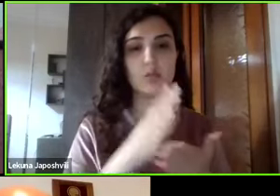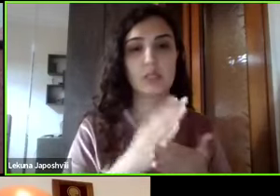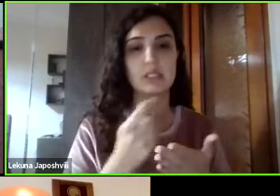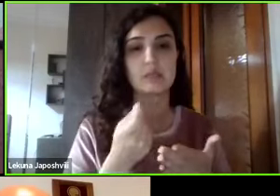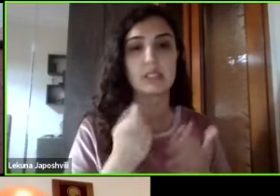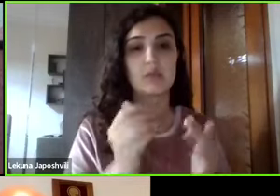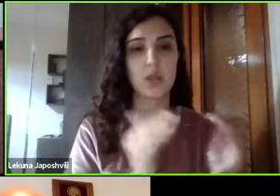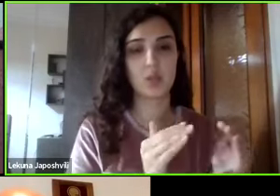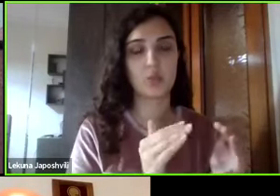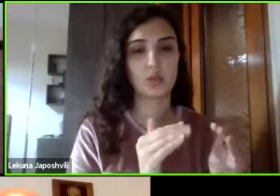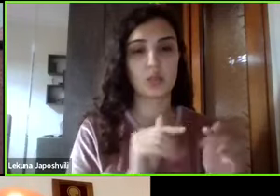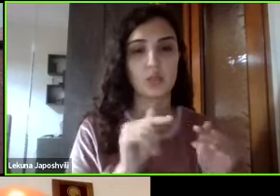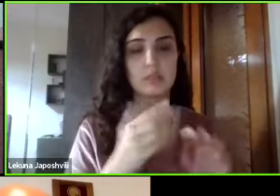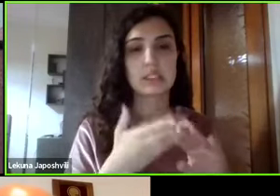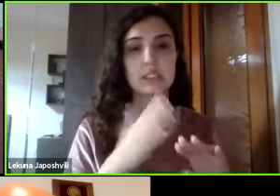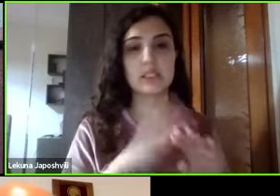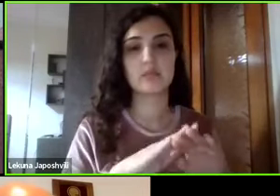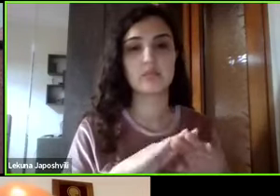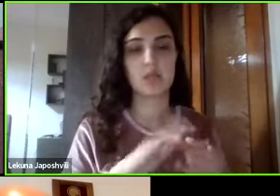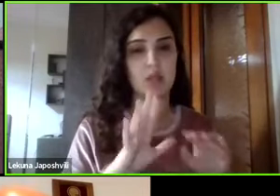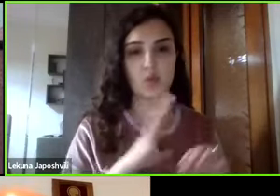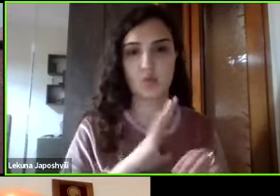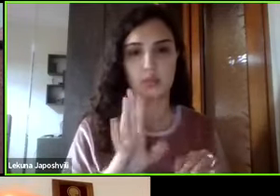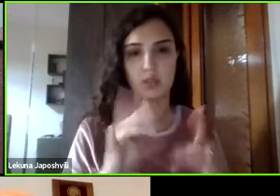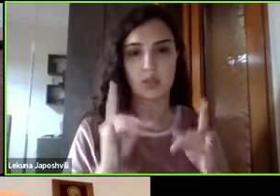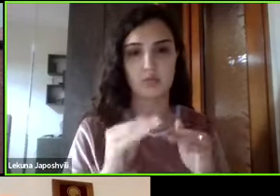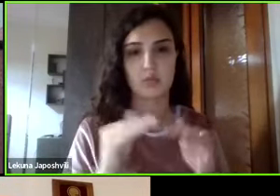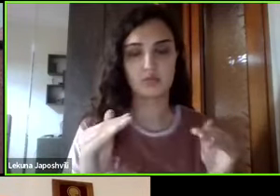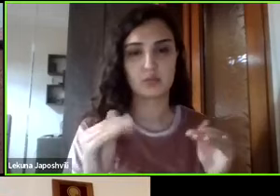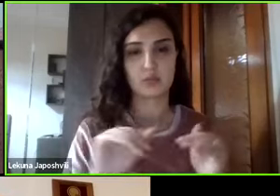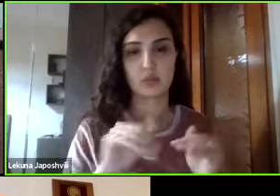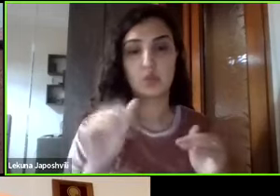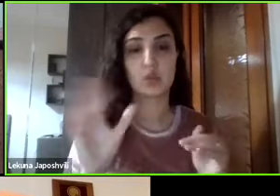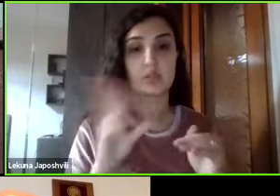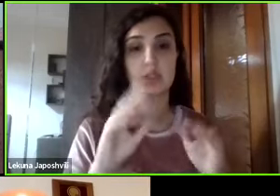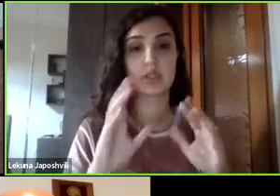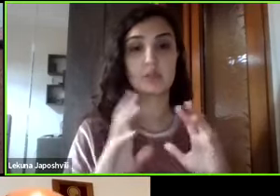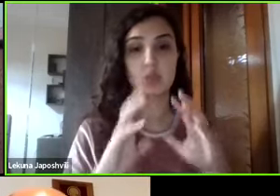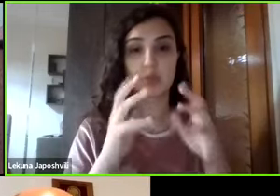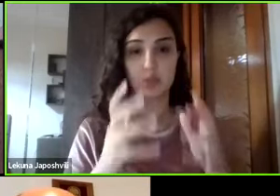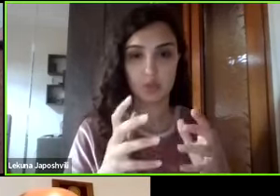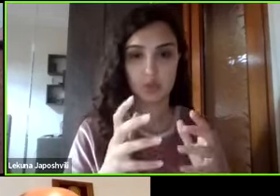მინიმალური, მით უმეტეს ძიმე გამოვლინება არ ყოფილა ბავშვებში, როგორც მთელ მსოფლიოში.